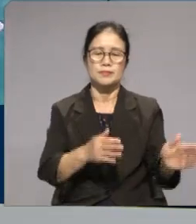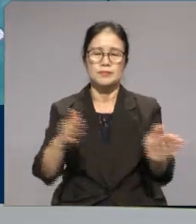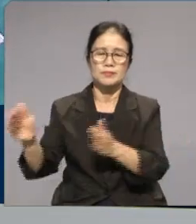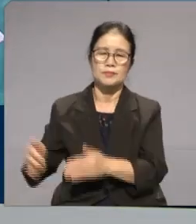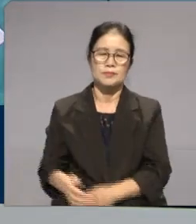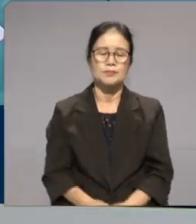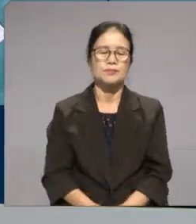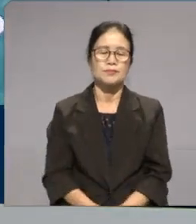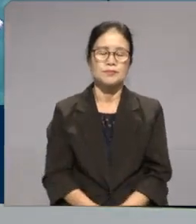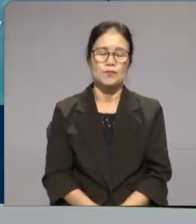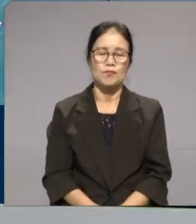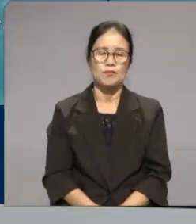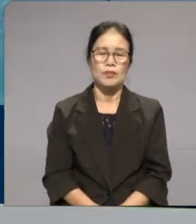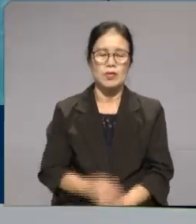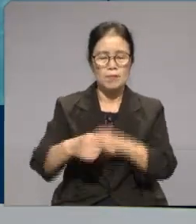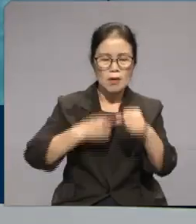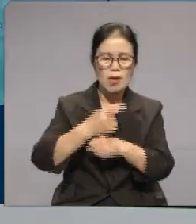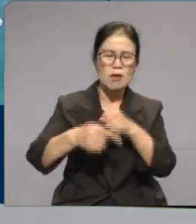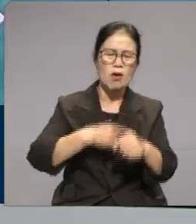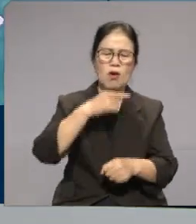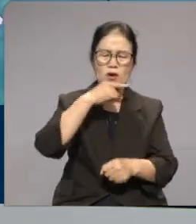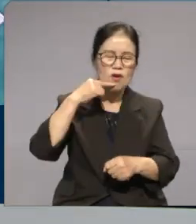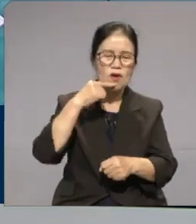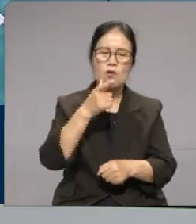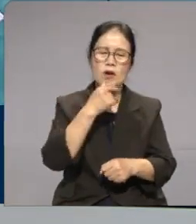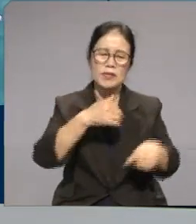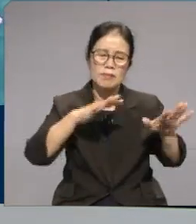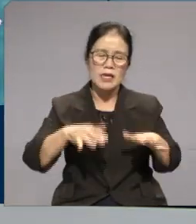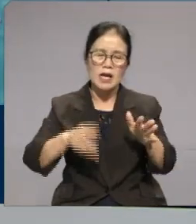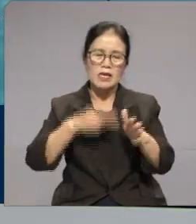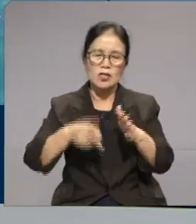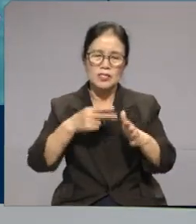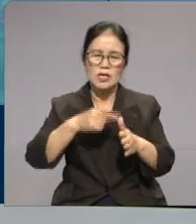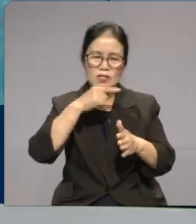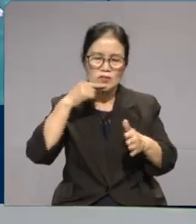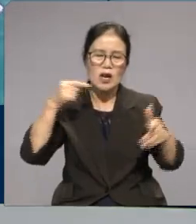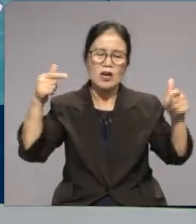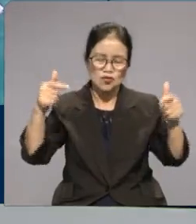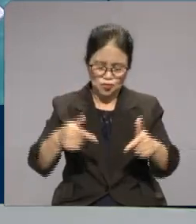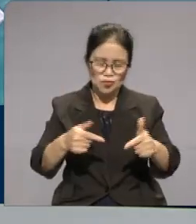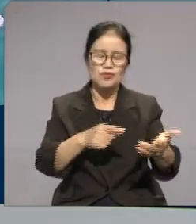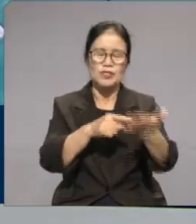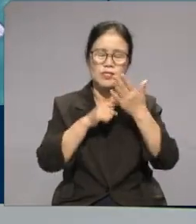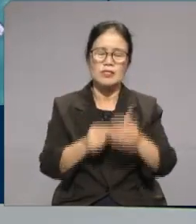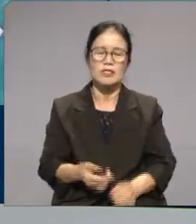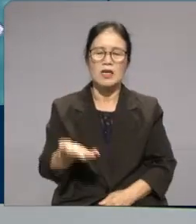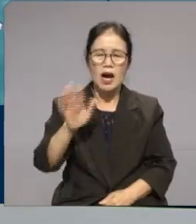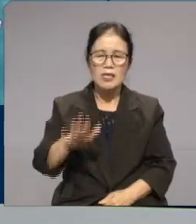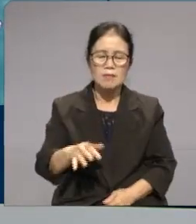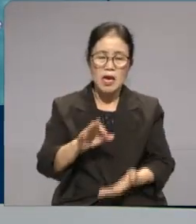다음은 수도권 소식입니다. 매년 적자를 기록한 월미 바다열차 적자폭이 줄어든 것으로 나타났습니다.